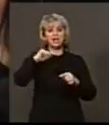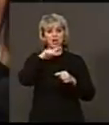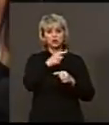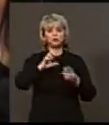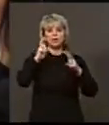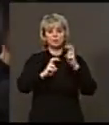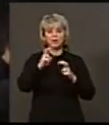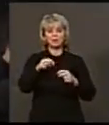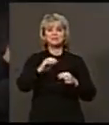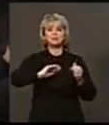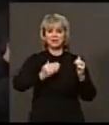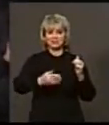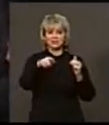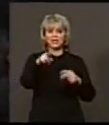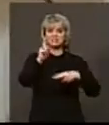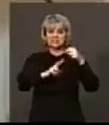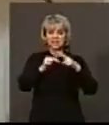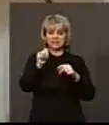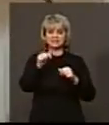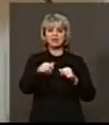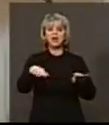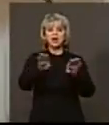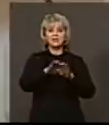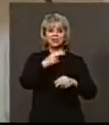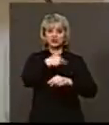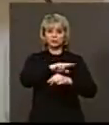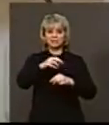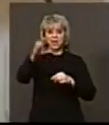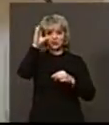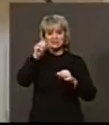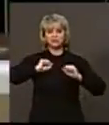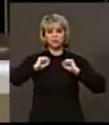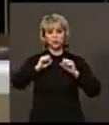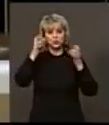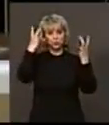и промышленность, предпринимательство и строительство, а также медицина, образование, спорт и культура.